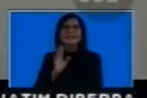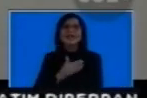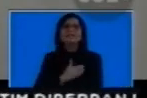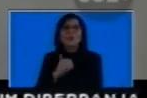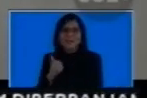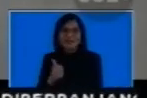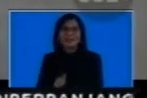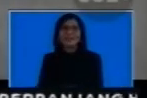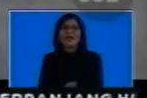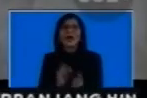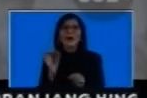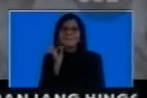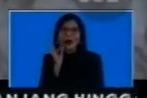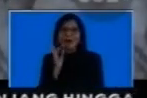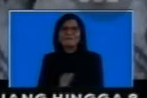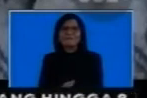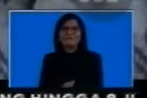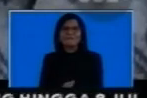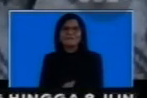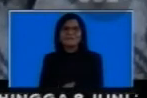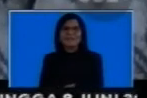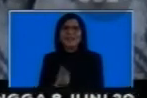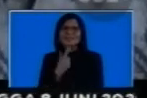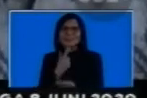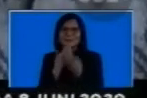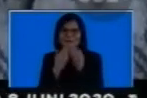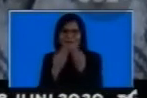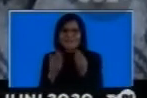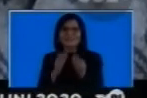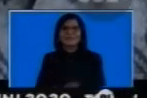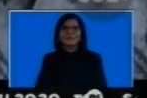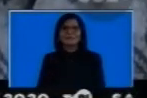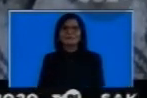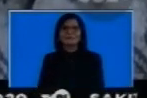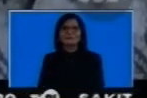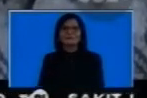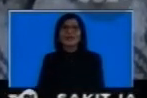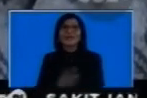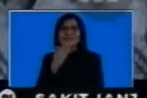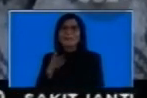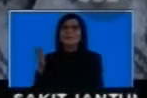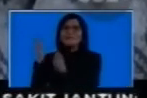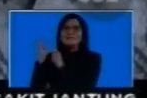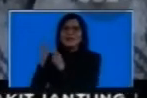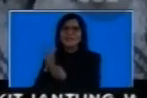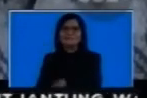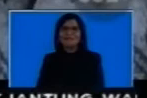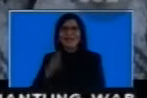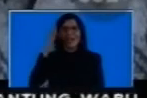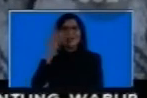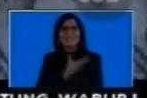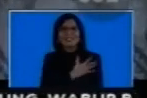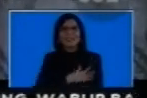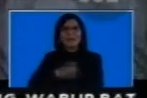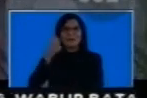sopan menurut Bapak Menteri. Atas perhatian Bapak Menteri, saya mengucapkan terima kasih. Selamat Idul Fitri.